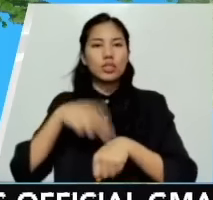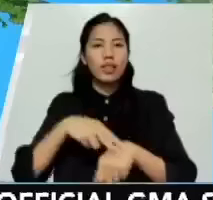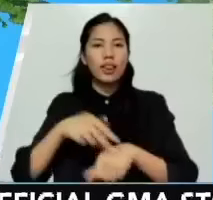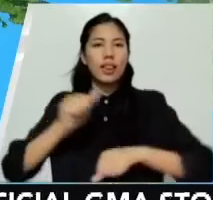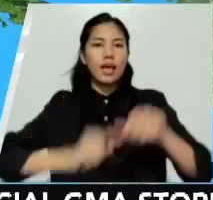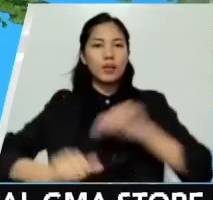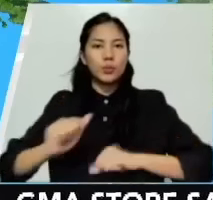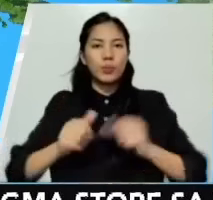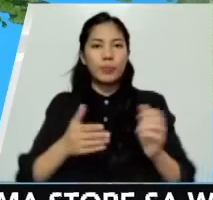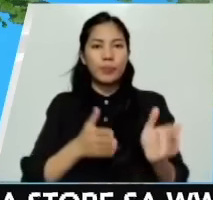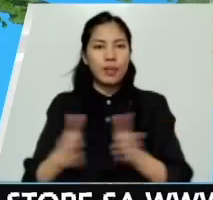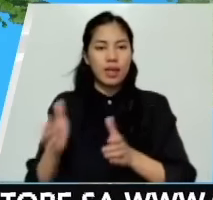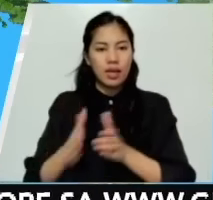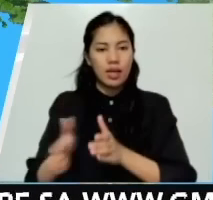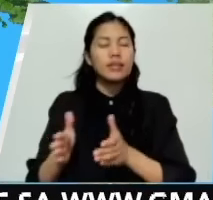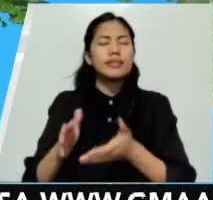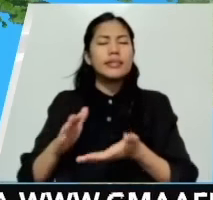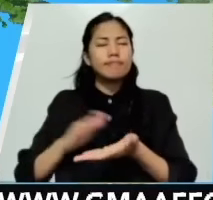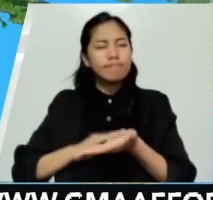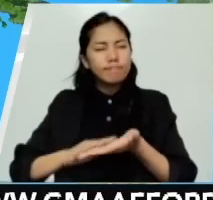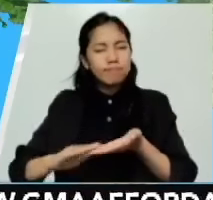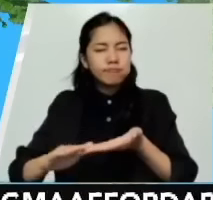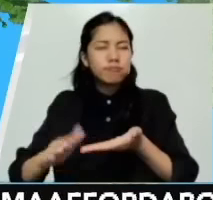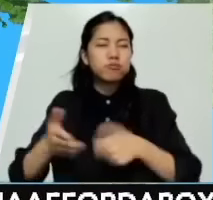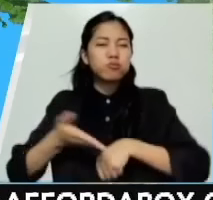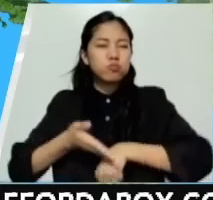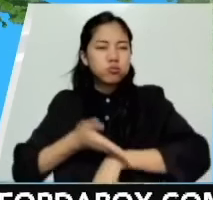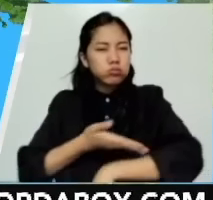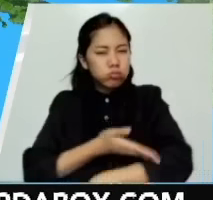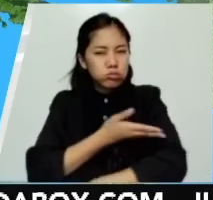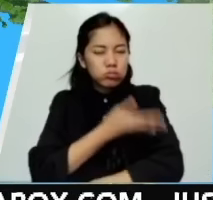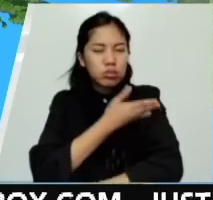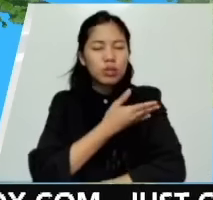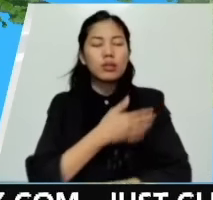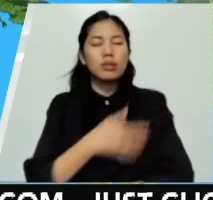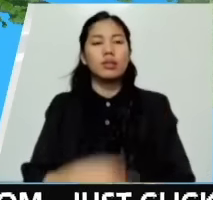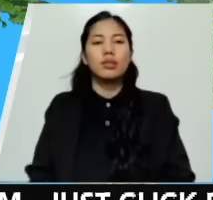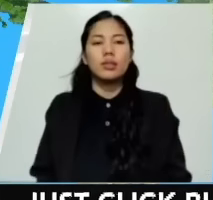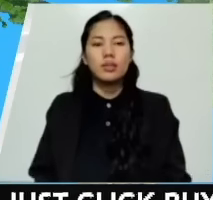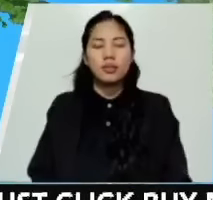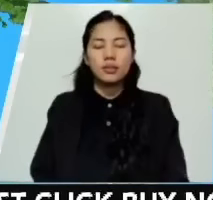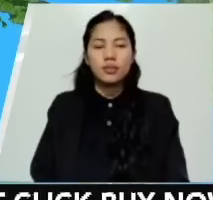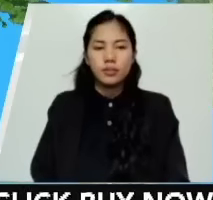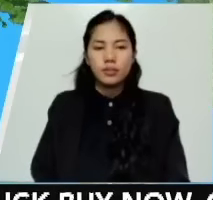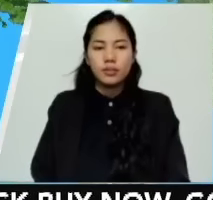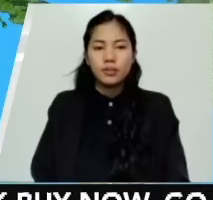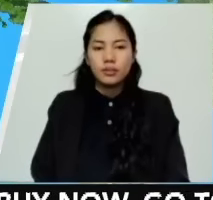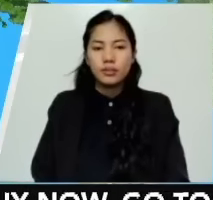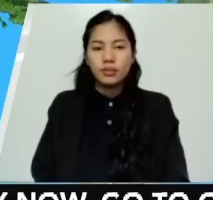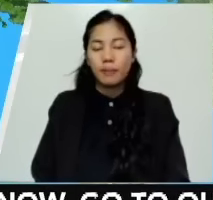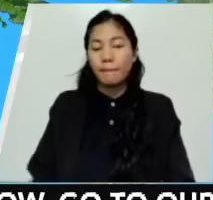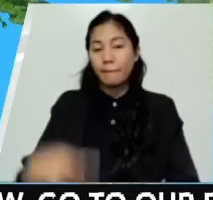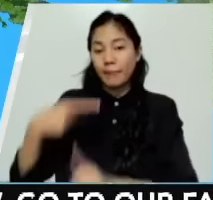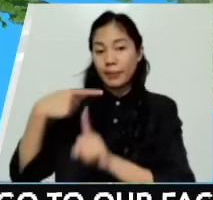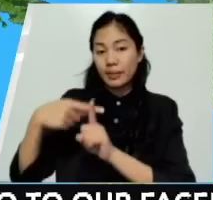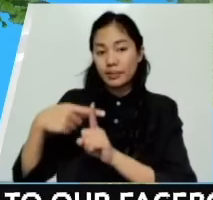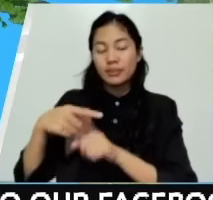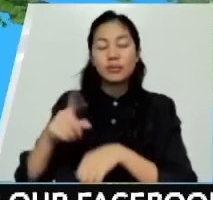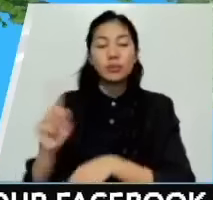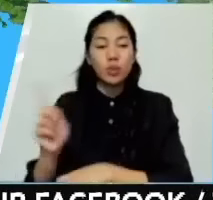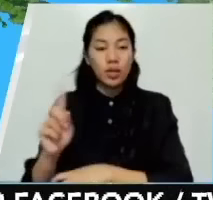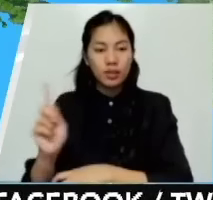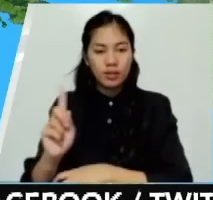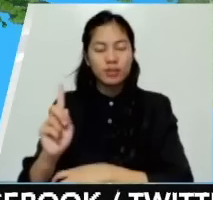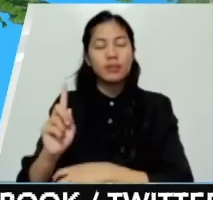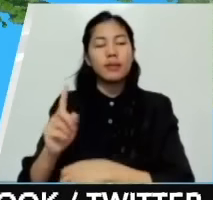At ang isa pong highlight note, sir, ay yung pagkakaroon ng isang online platform whereby we